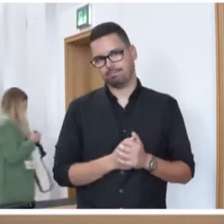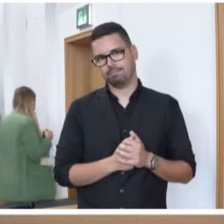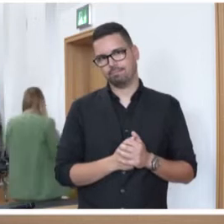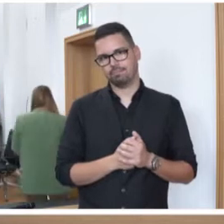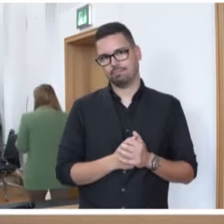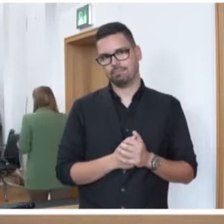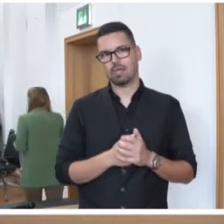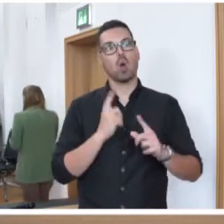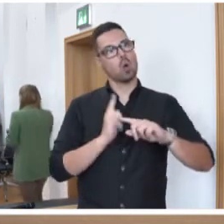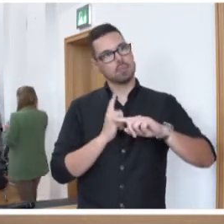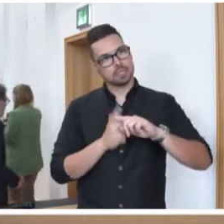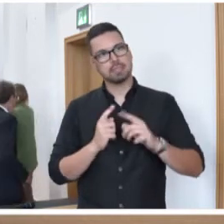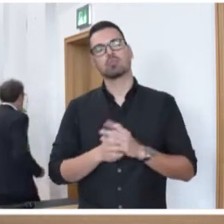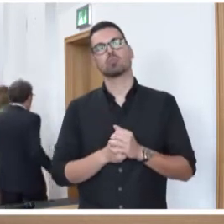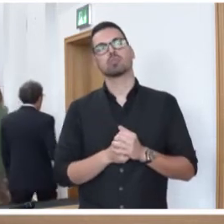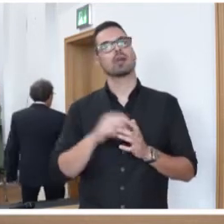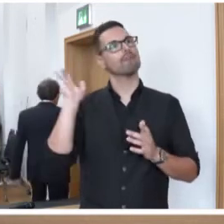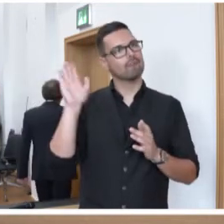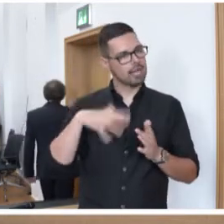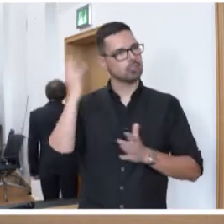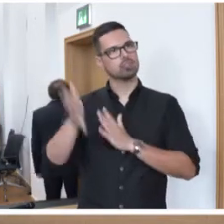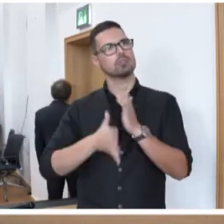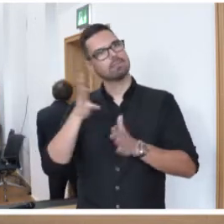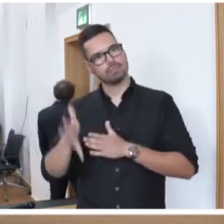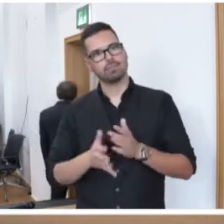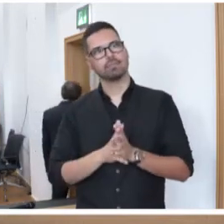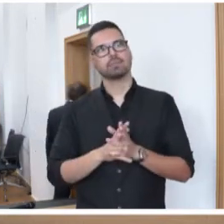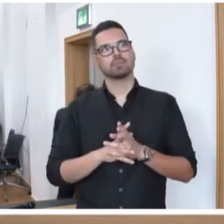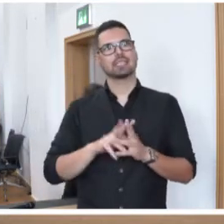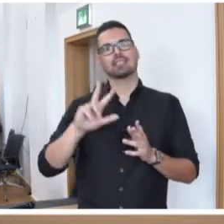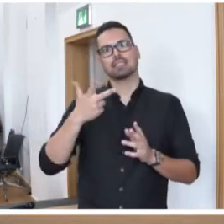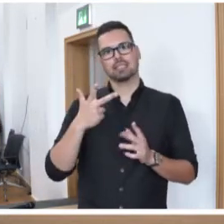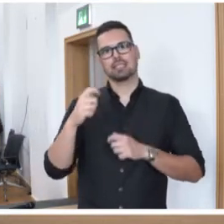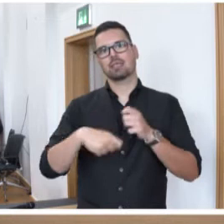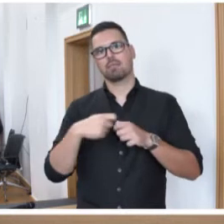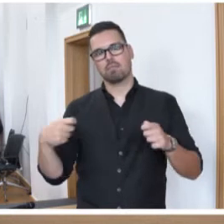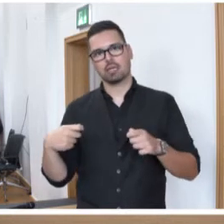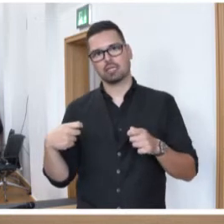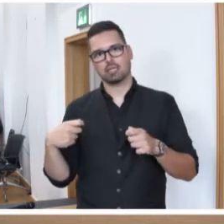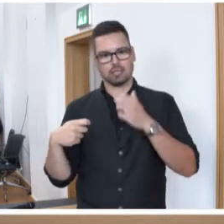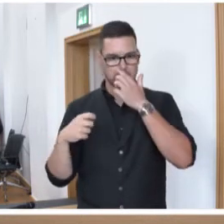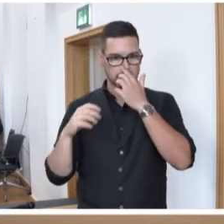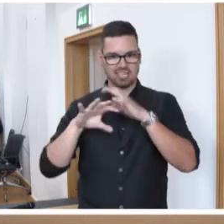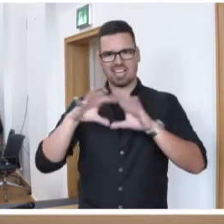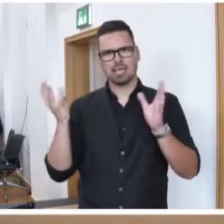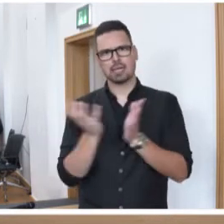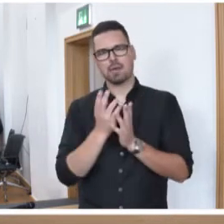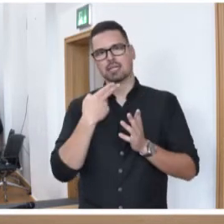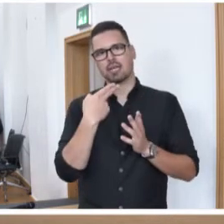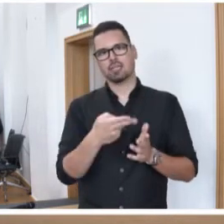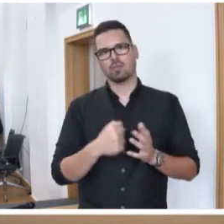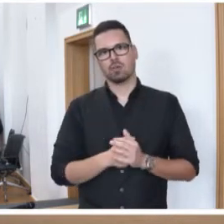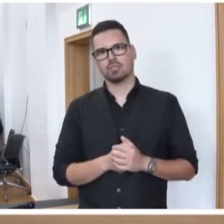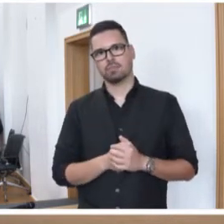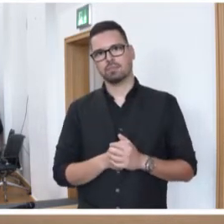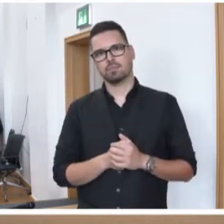all dem Optimismus wäre es aber falsch zu behaupten, dass das die dritte Entlastungspaket die Allgemeinantwort wäre. Das ist es